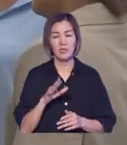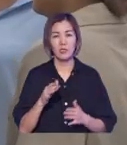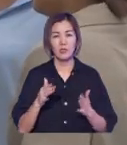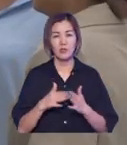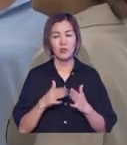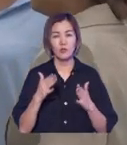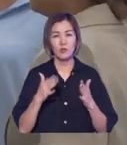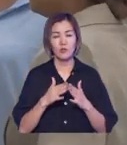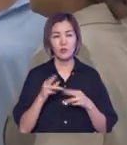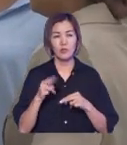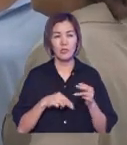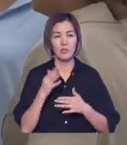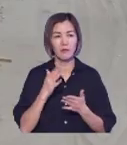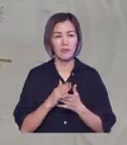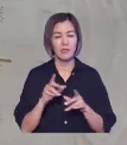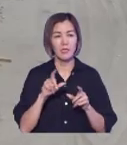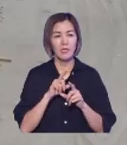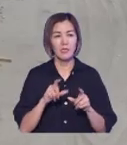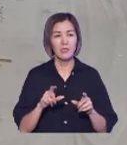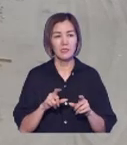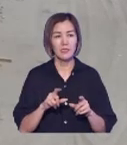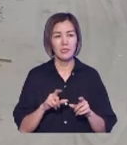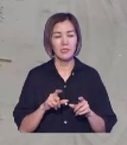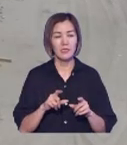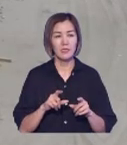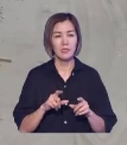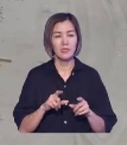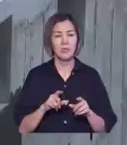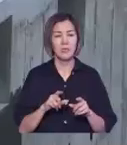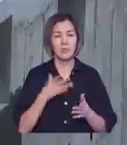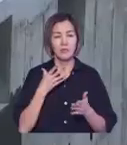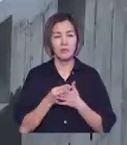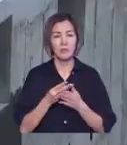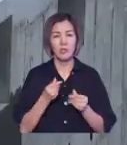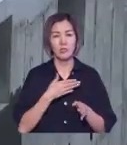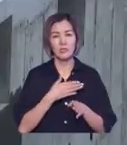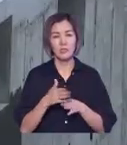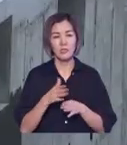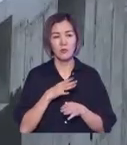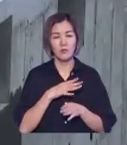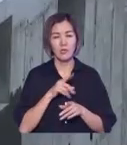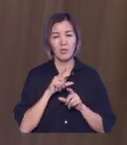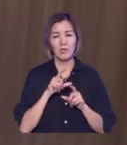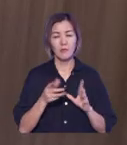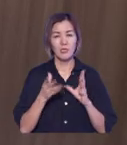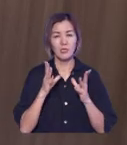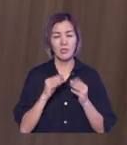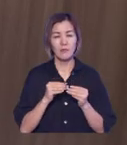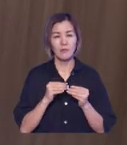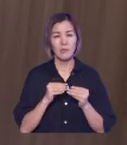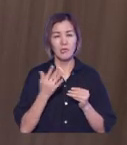құрылысы да қызу жүріп жатыр. Нысанда RM Construction компаниясы өз қаржысымен салуда. Ғимараттың жалпы